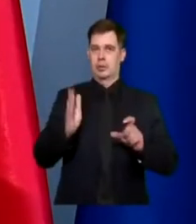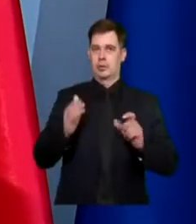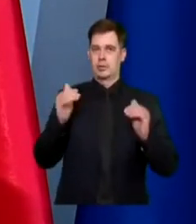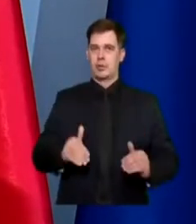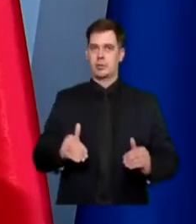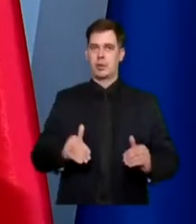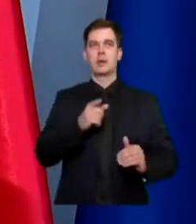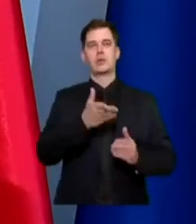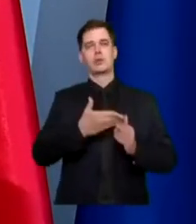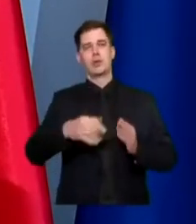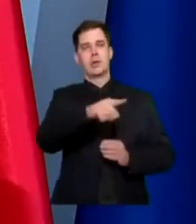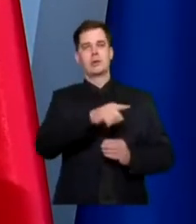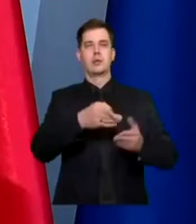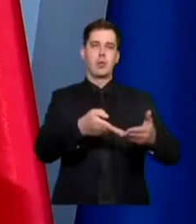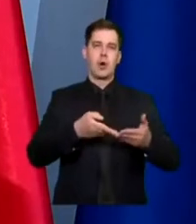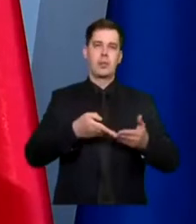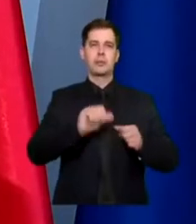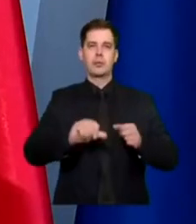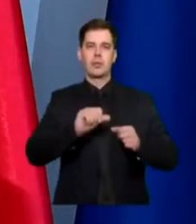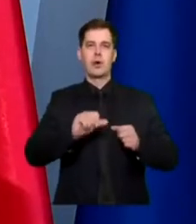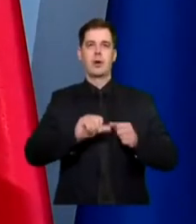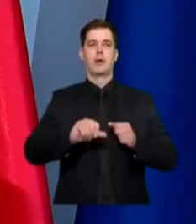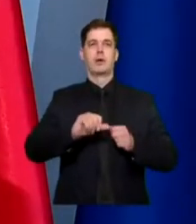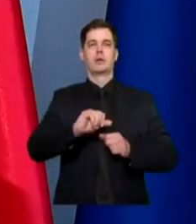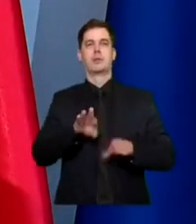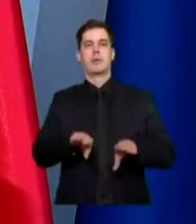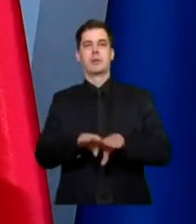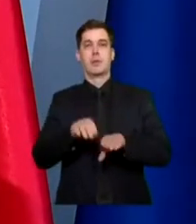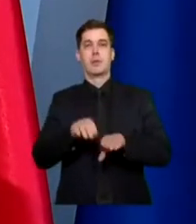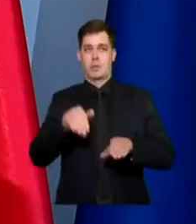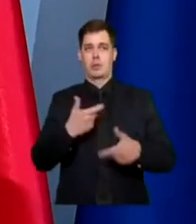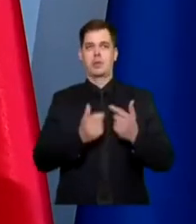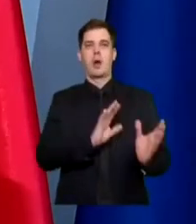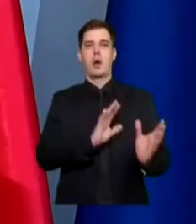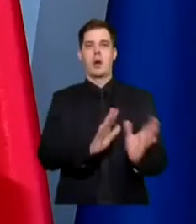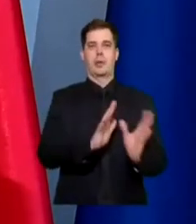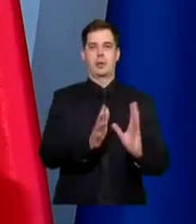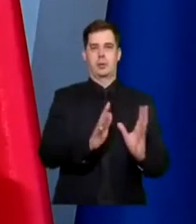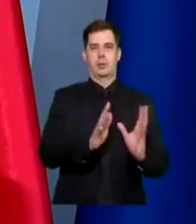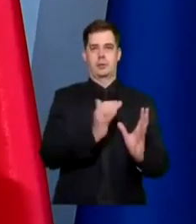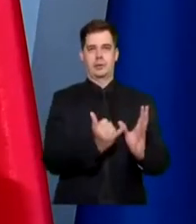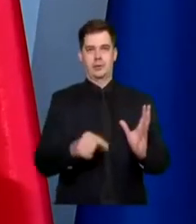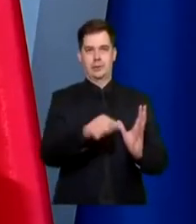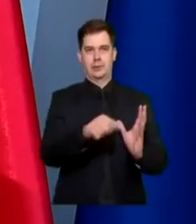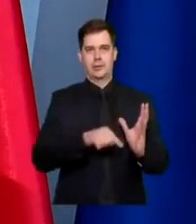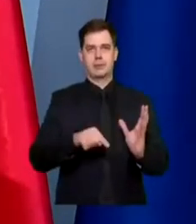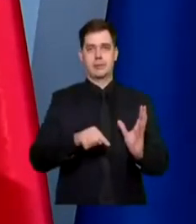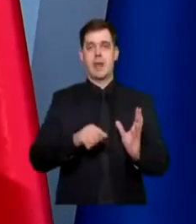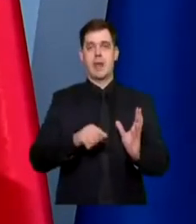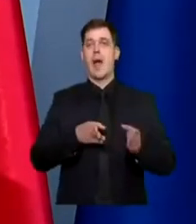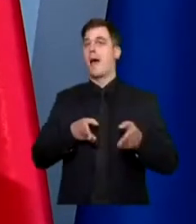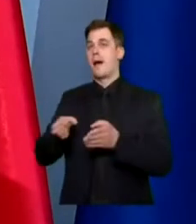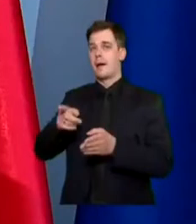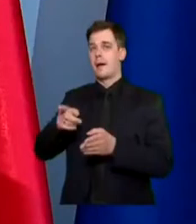w części tych placówek prowadzenia jakiejś formy działalności opiekuńczej. Z punktu widzenia jednak maturzystów